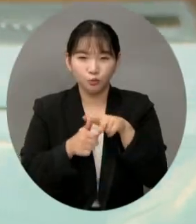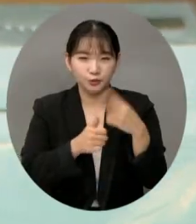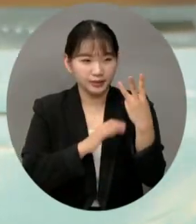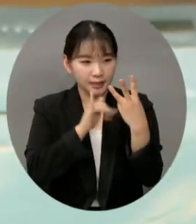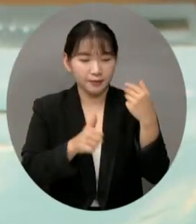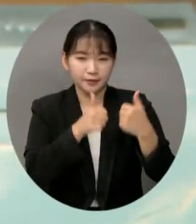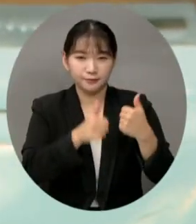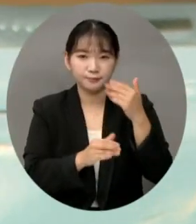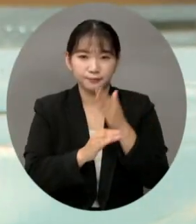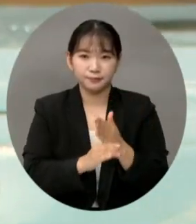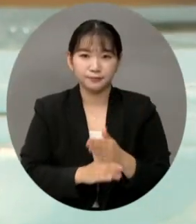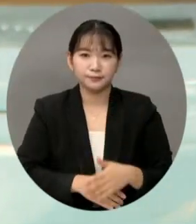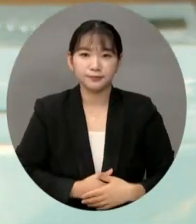펼치고 있습니다